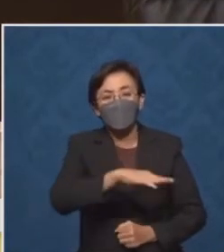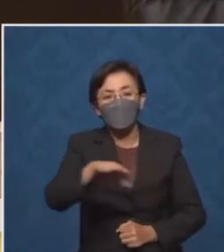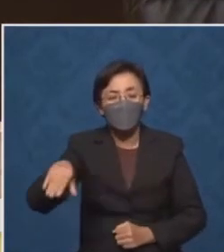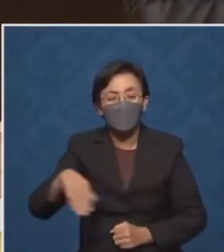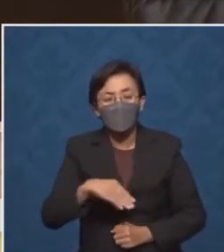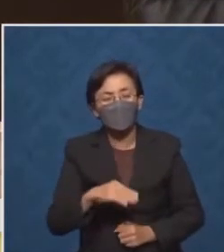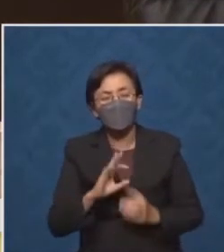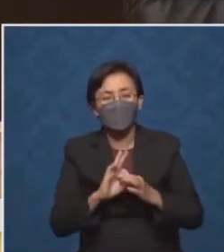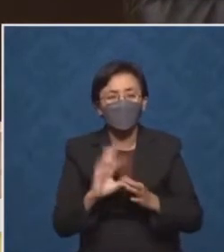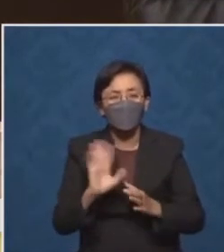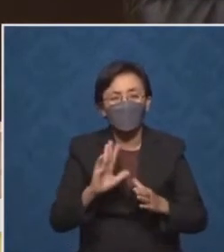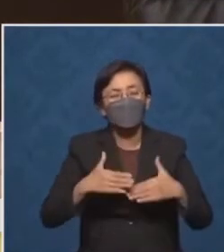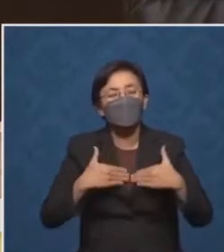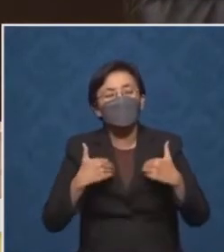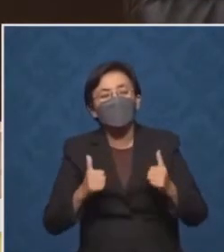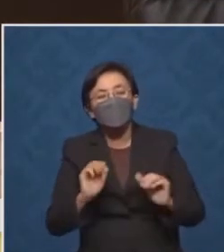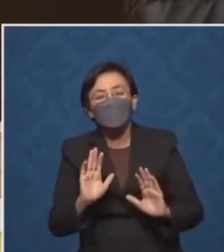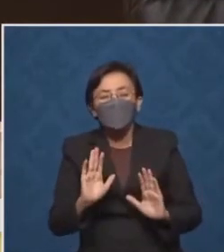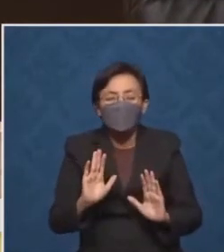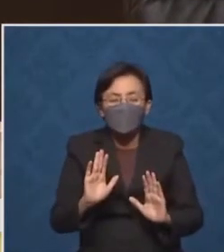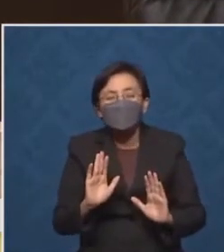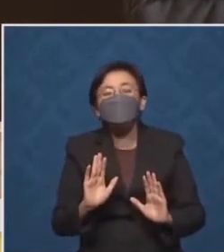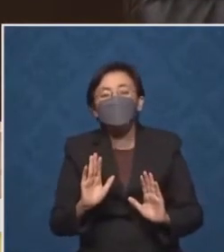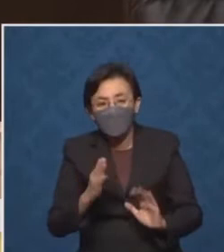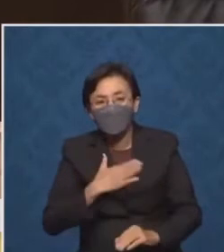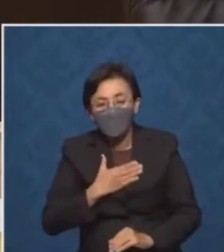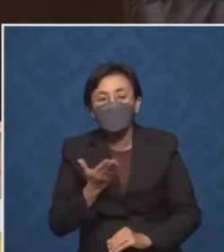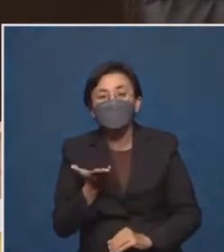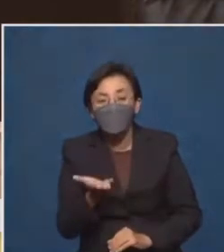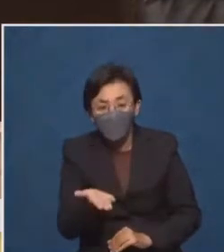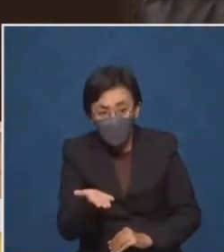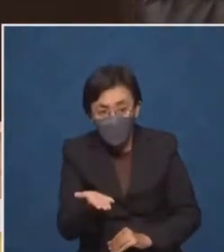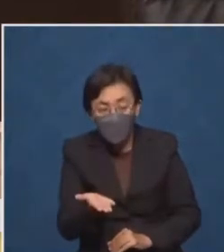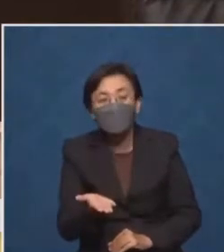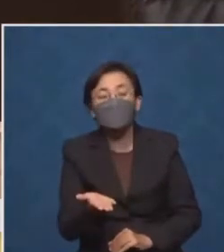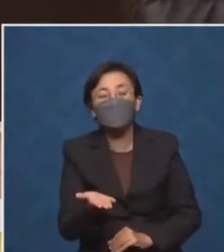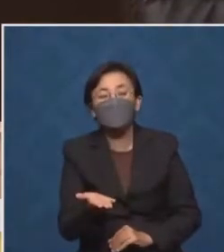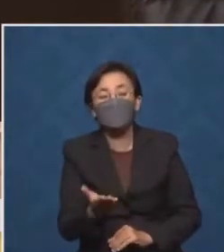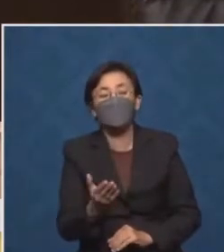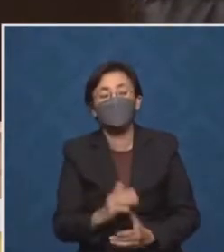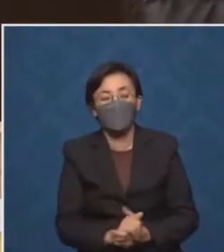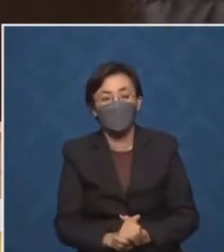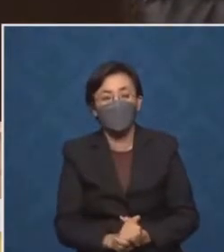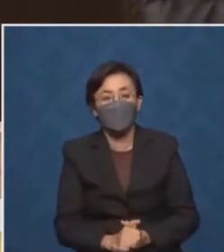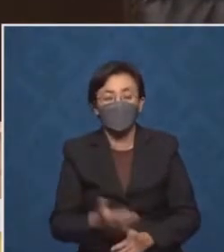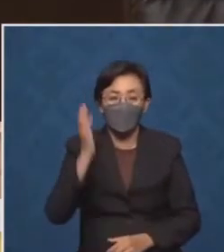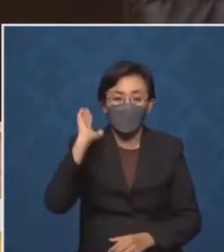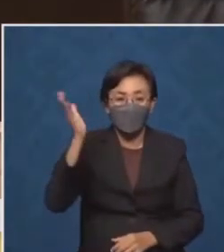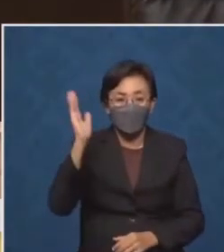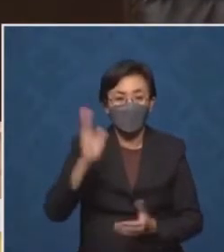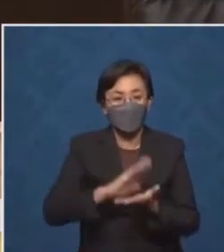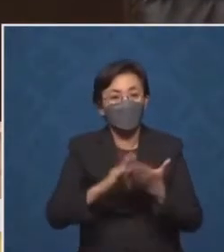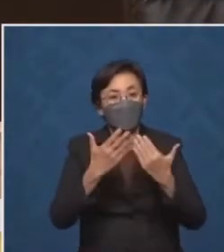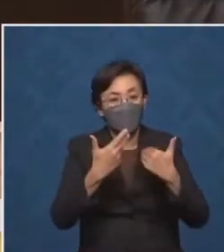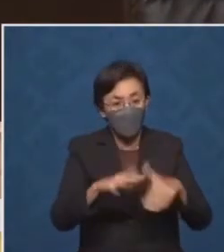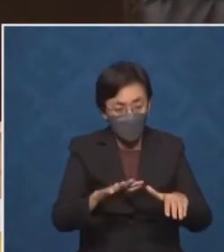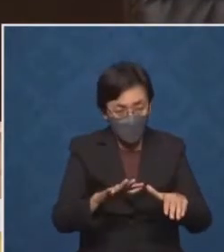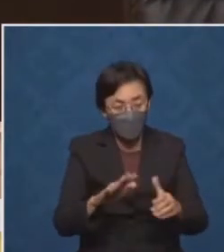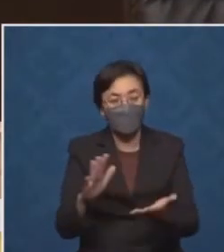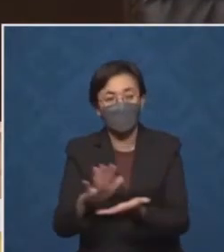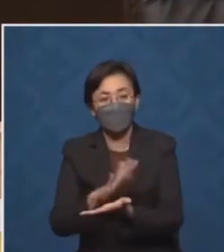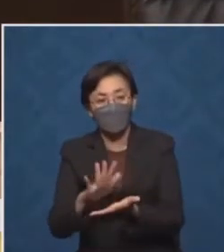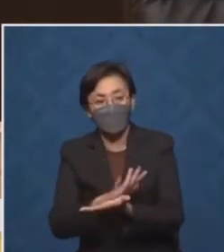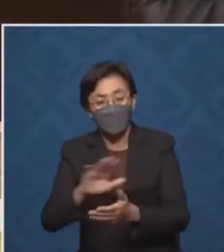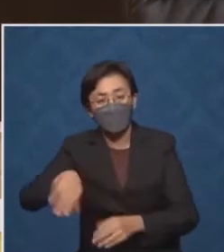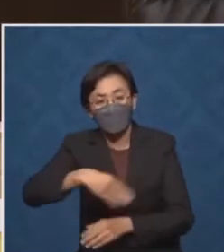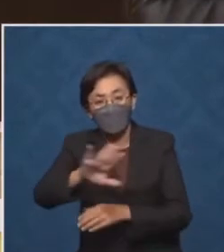ีคสบายใจท่านสมาชิมควสบายใจผมขอท่านอภิทาว่าหงเศรดอภิปรายแล้วท่านส่งเ